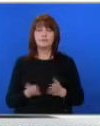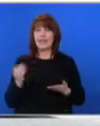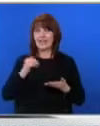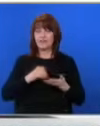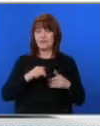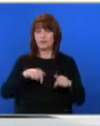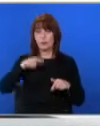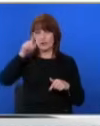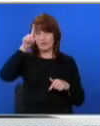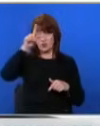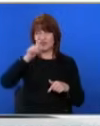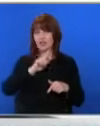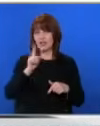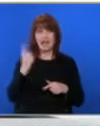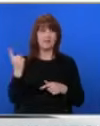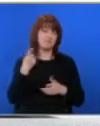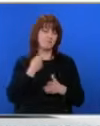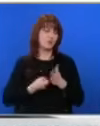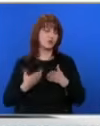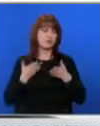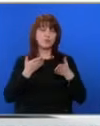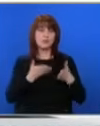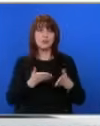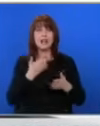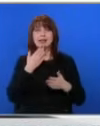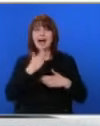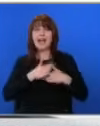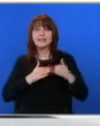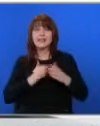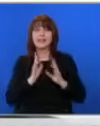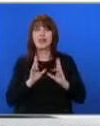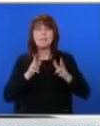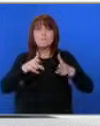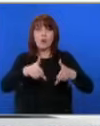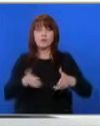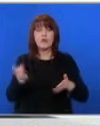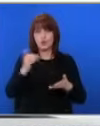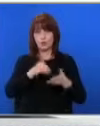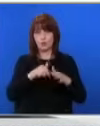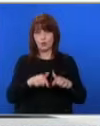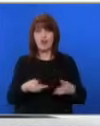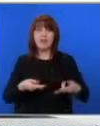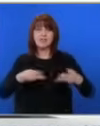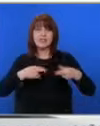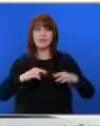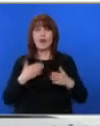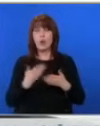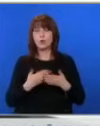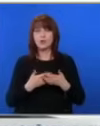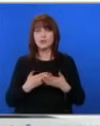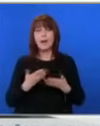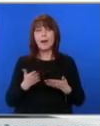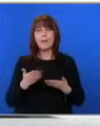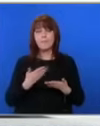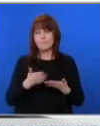Идването ми в София не е просто едно посещение, а мисия за изграждане на мостове. Дойдох тук, за да възстановя отношенията между нашите